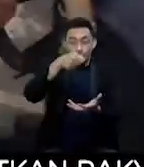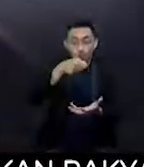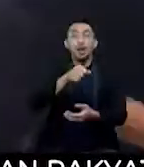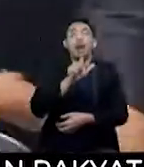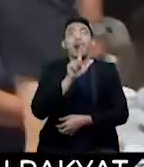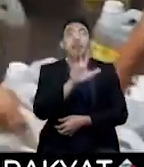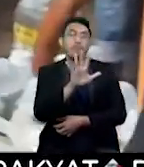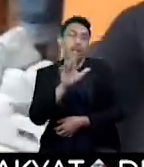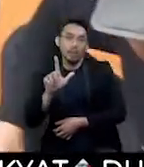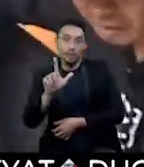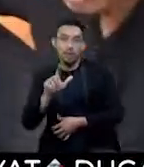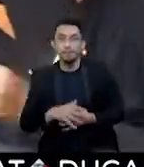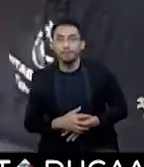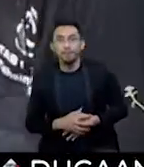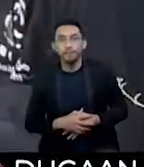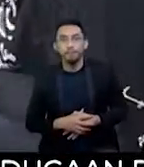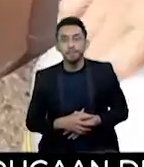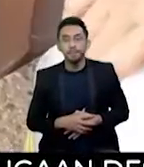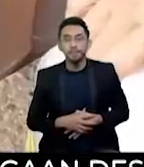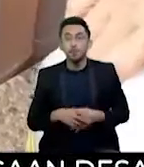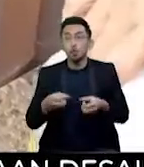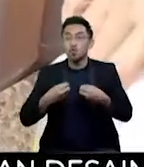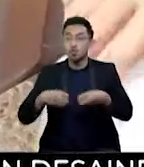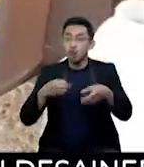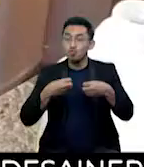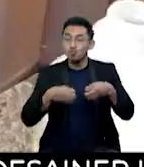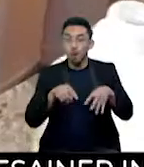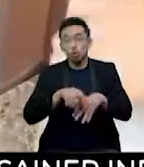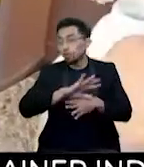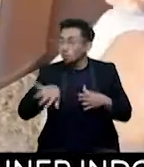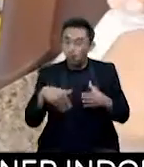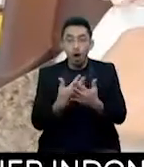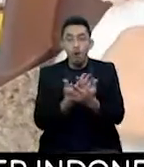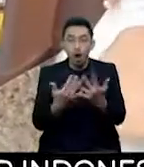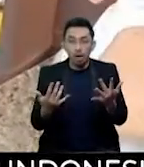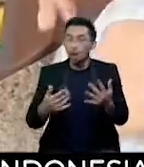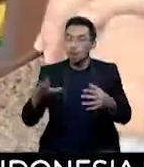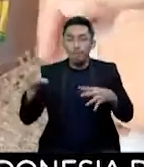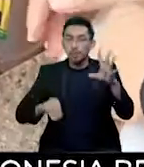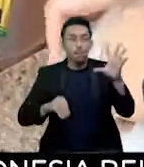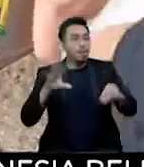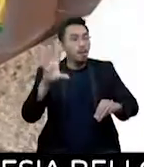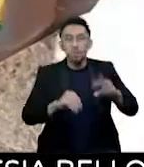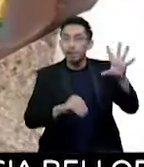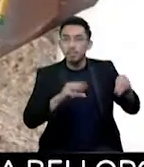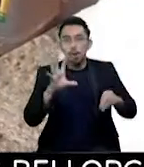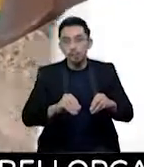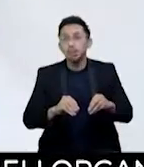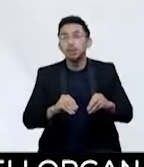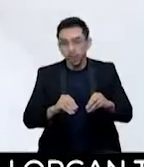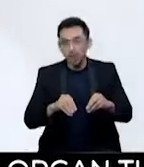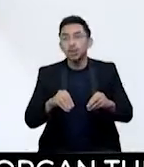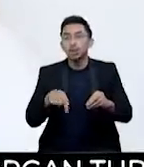5.000 liter minyak goreng yang dijual dalam bazar kali ini habis diserbu warga. Pihak penyelenggara mengaku akan menggelar kembali bazar